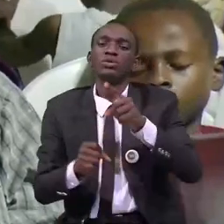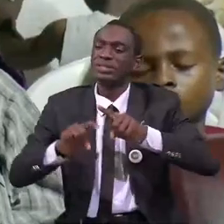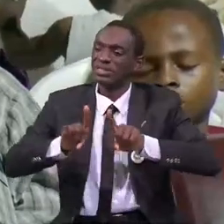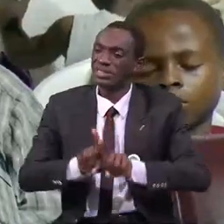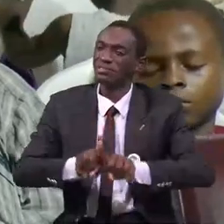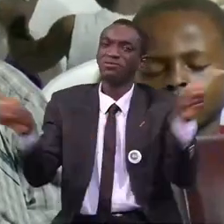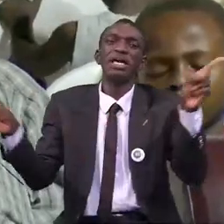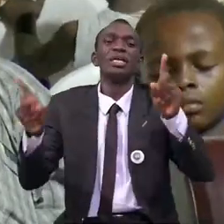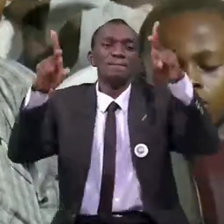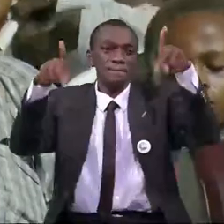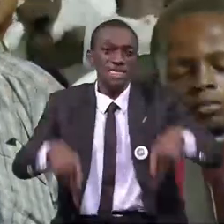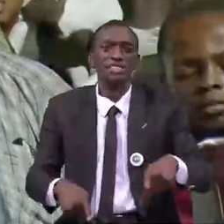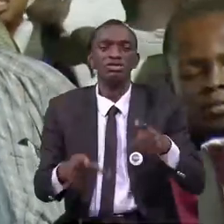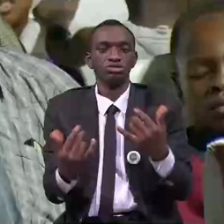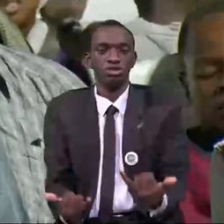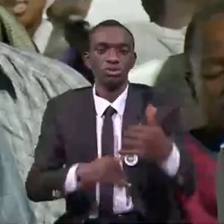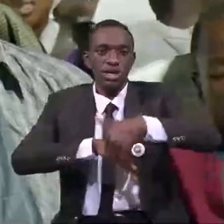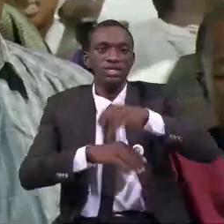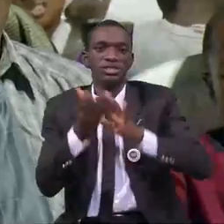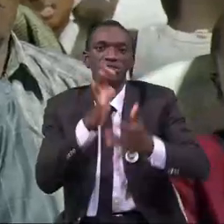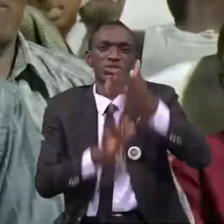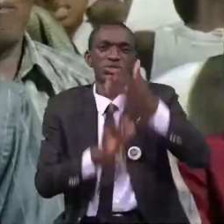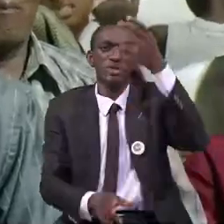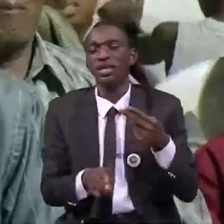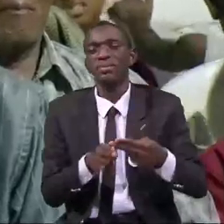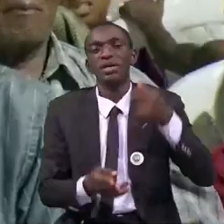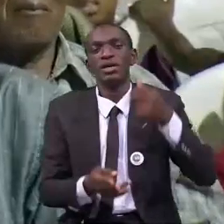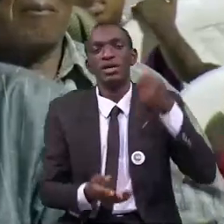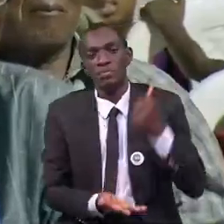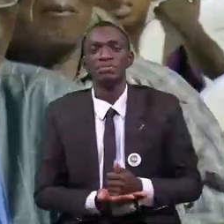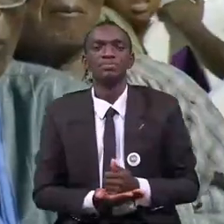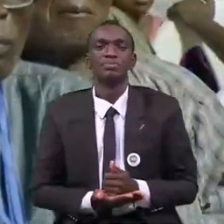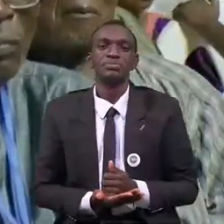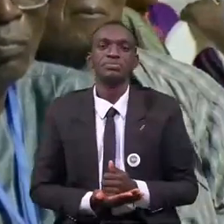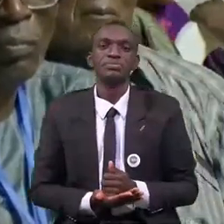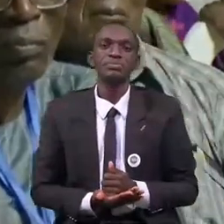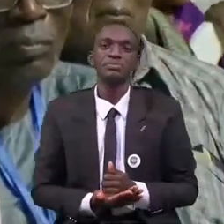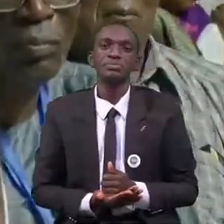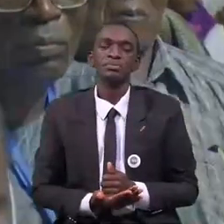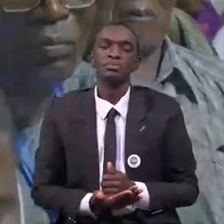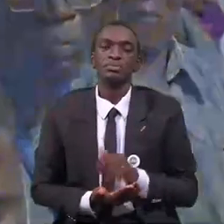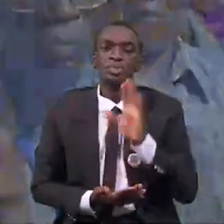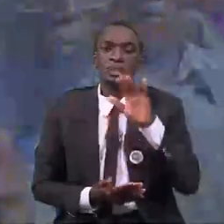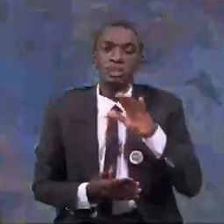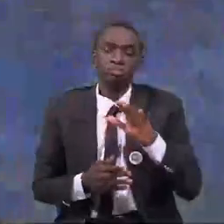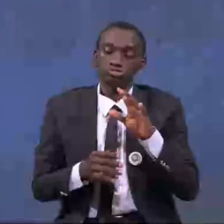touche cette touche vous rendera une personne différente ce soir au nom de